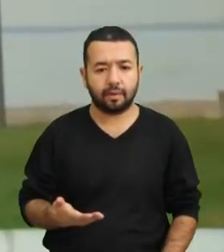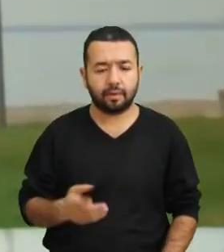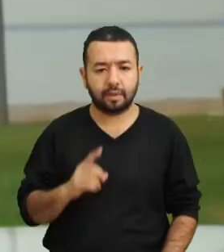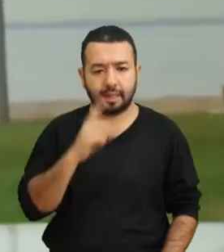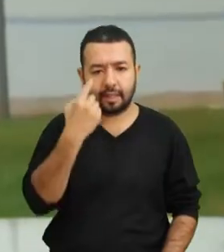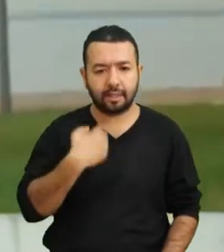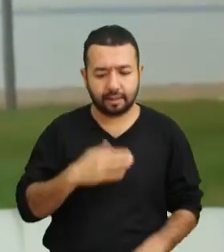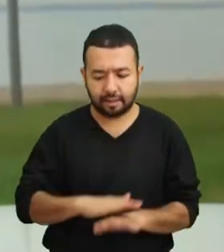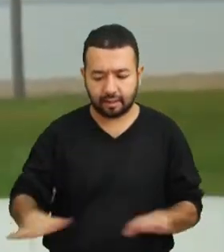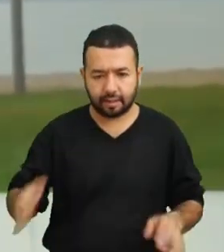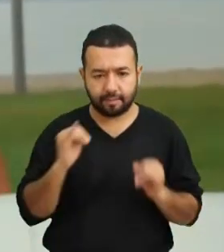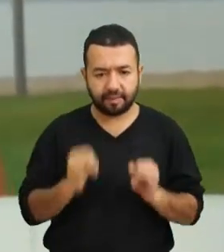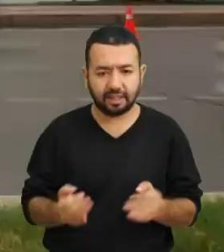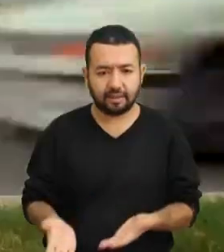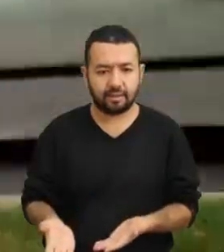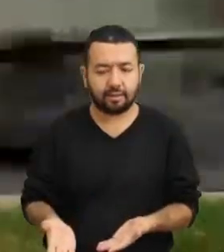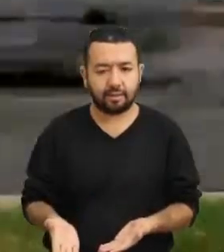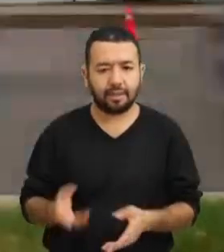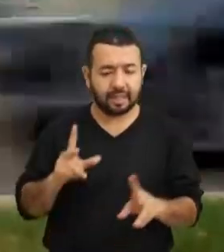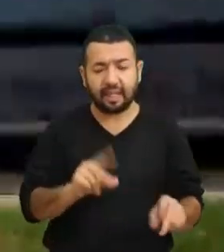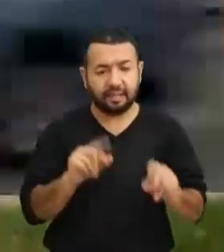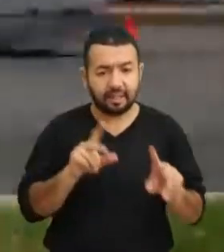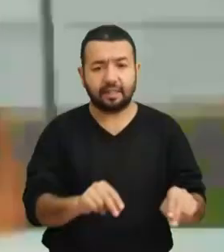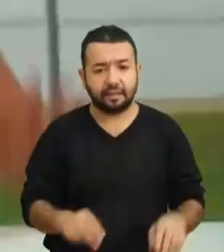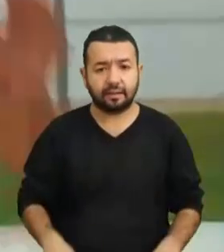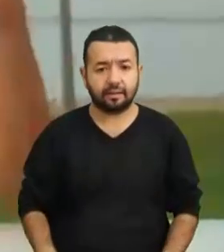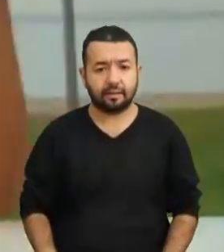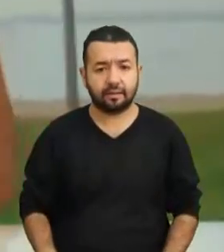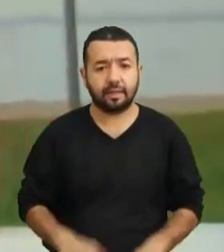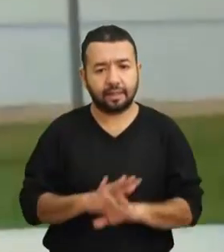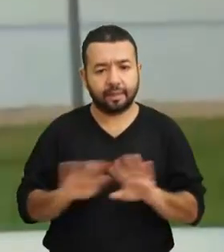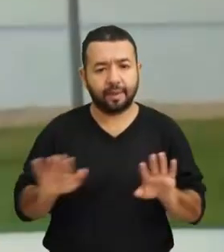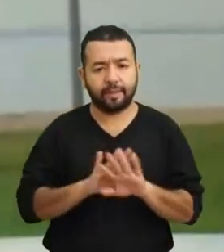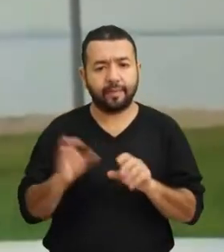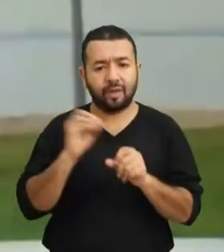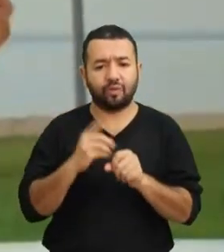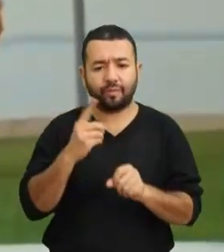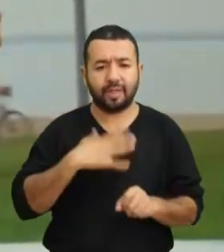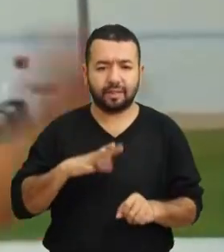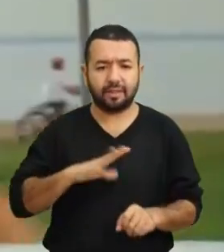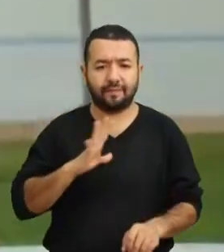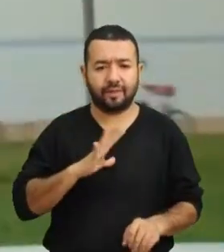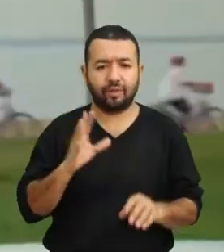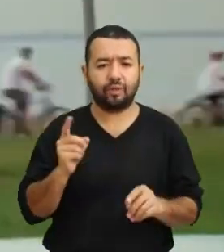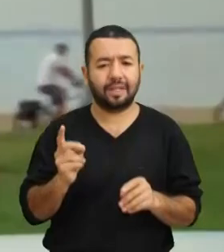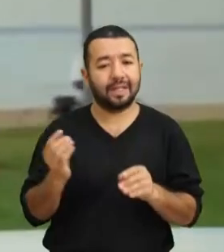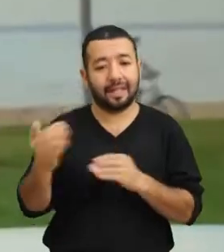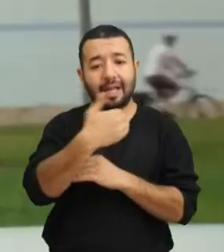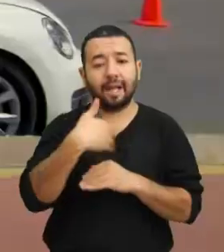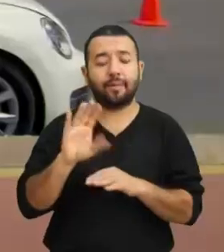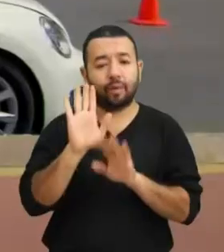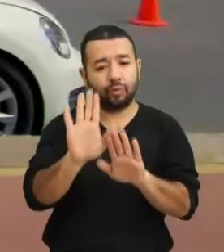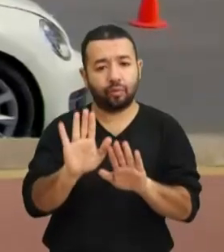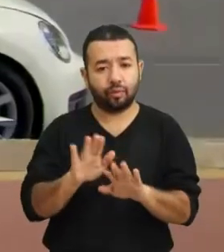Yalnız yere yatamam, yerler çok pis. Yat yere yat. Tamam tamam, yalnız sizden son bir isteğim var ne olur. Bu tarafa geçmeseniz olur